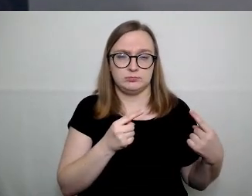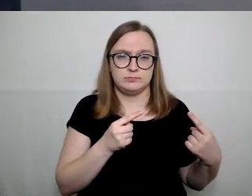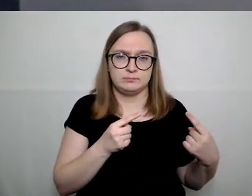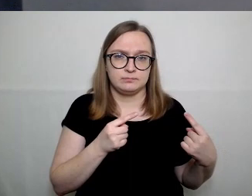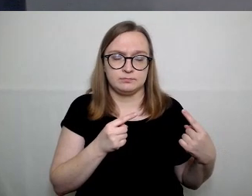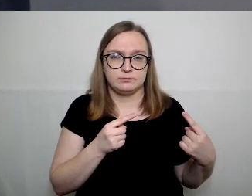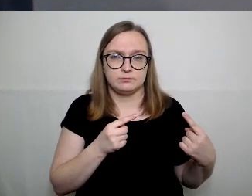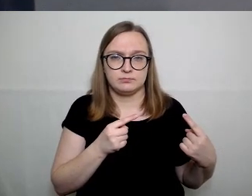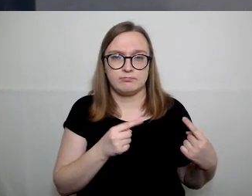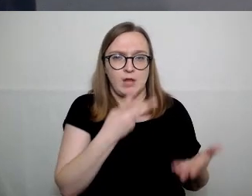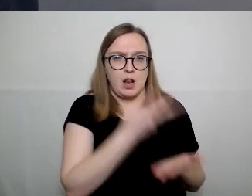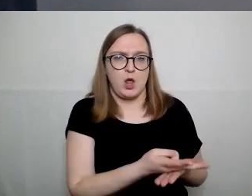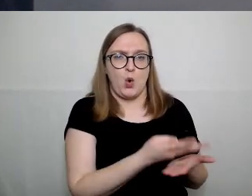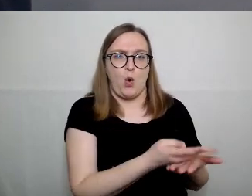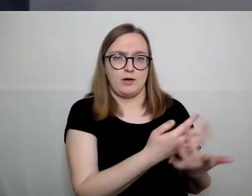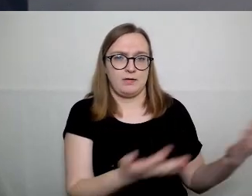ligoninės.